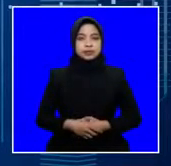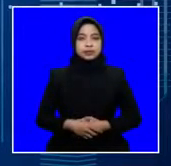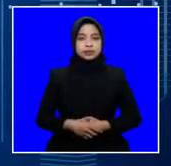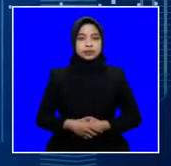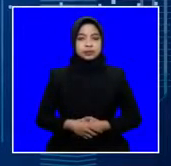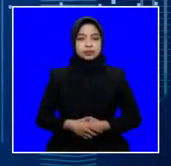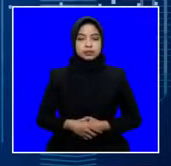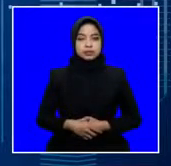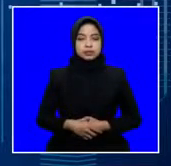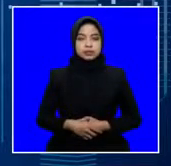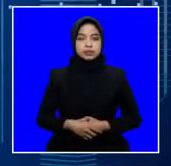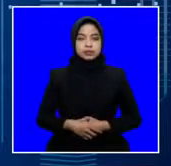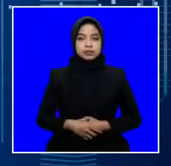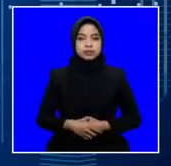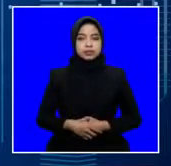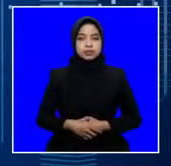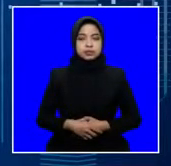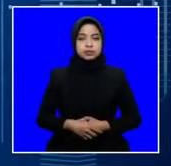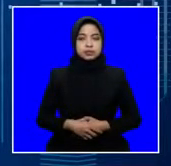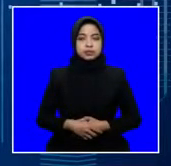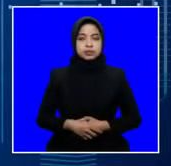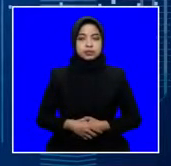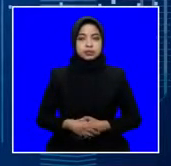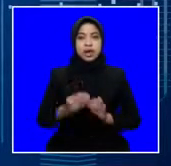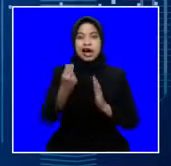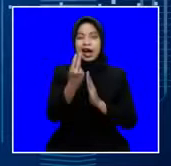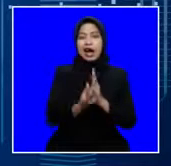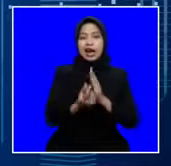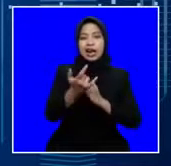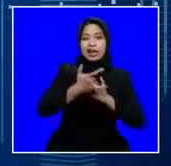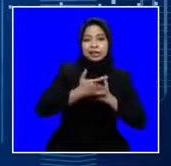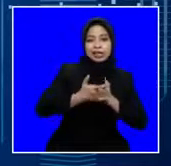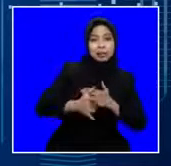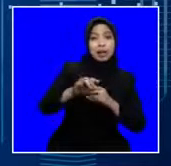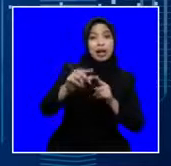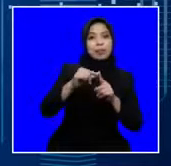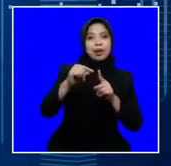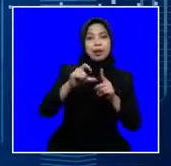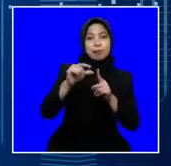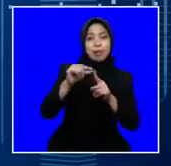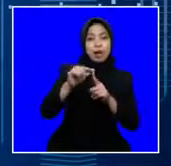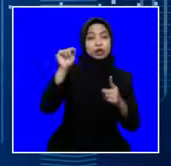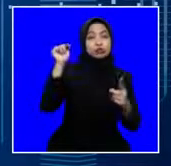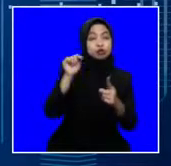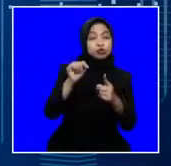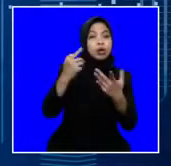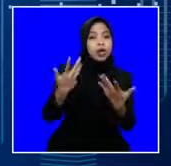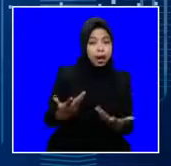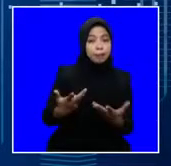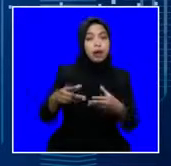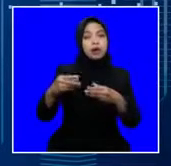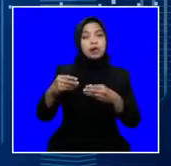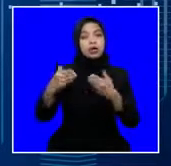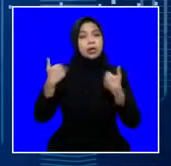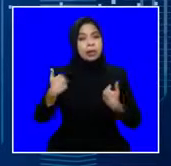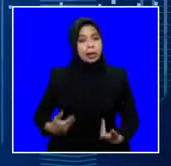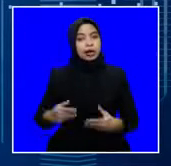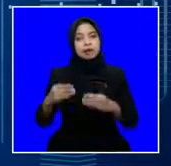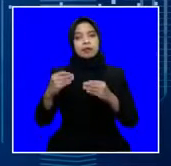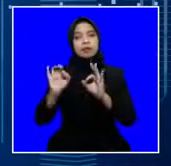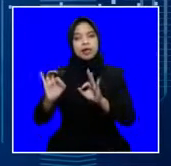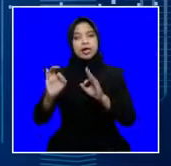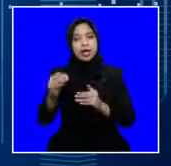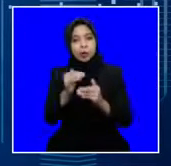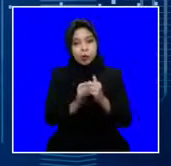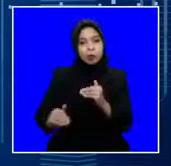Dan kalau kita melihat LPDP itu adalah dana abadi pendidikan. Dan tujuan utamanya adalah meningkatkan kualitas daripada pendidikan